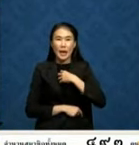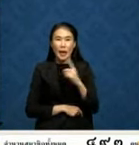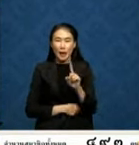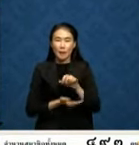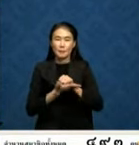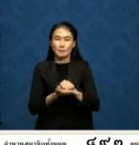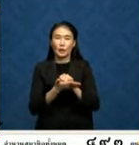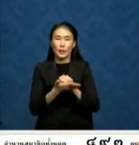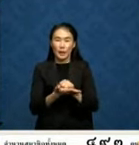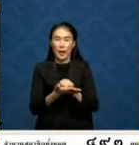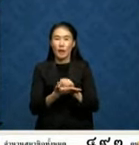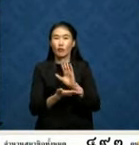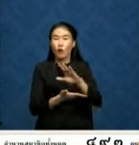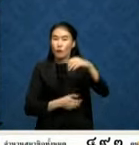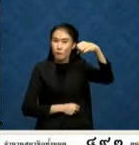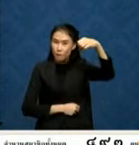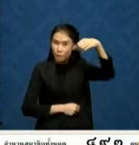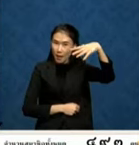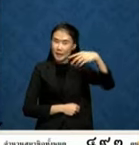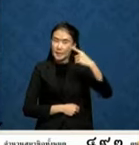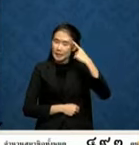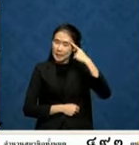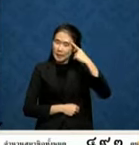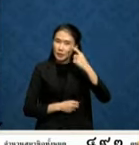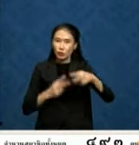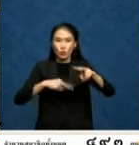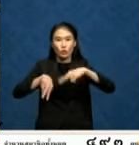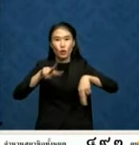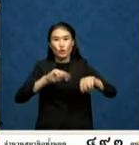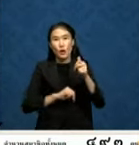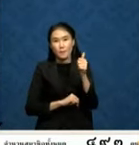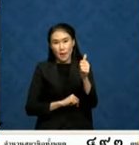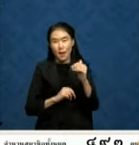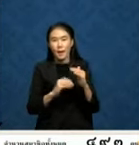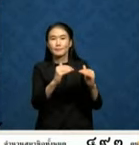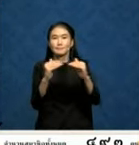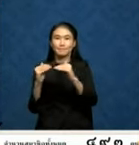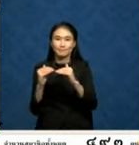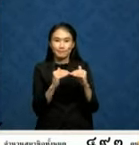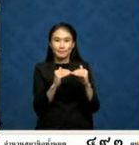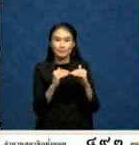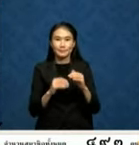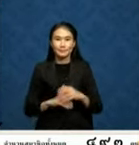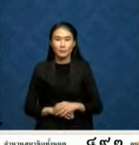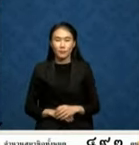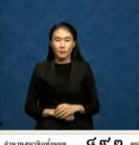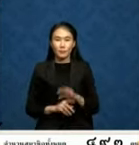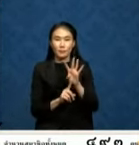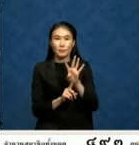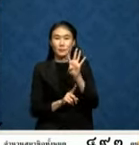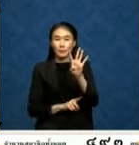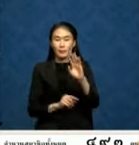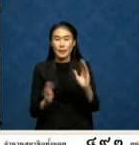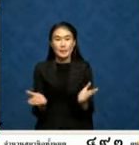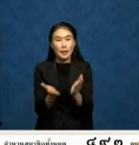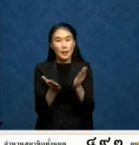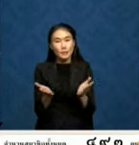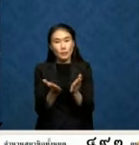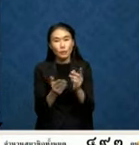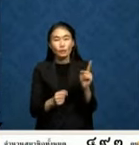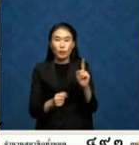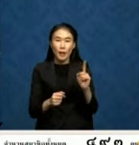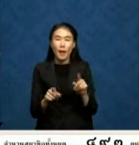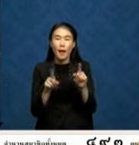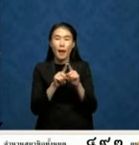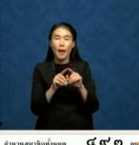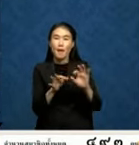การบริการระบบโครงข่ายไฟฟ้าเป็นไปอย่างโปร่งใสและเป็นธรรม 4. ส่งเสริมการประกอบกิจการพ